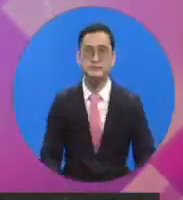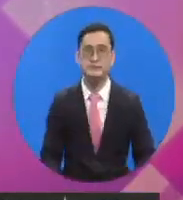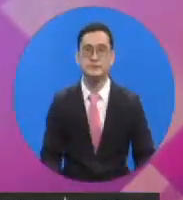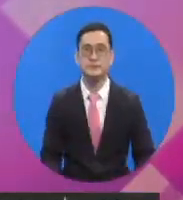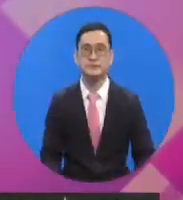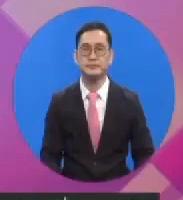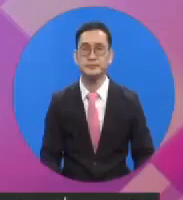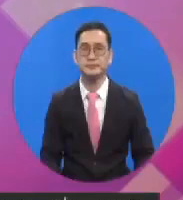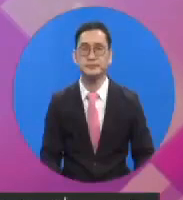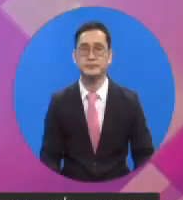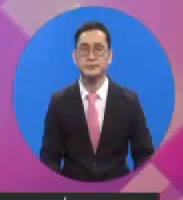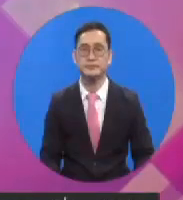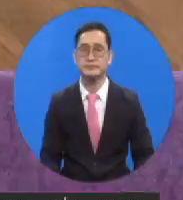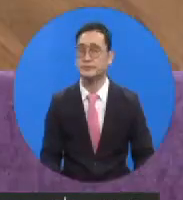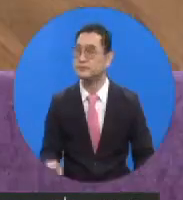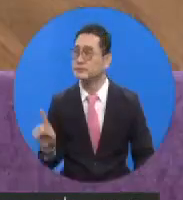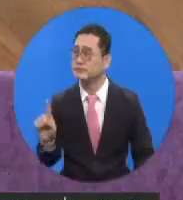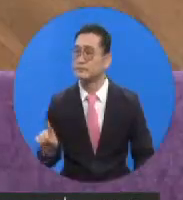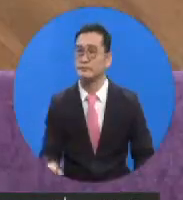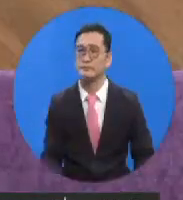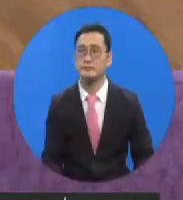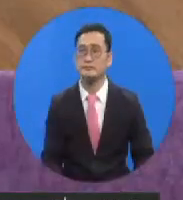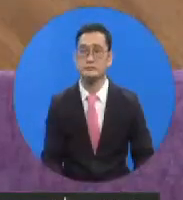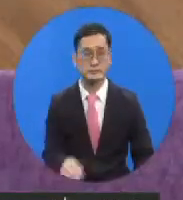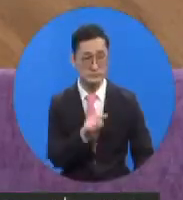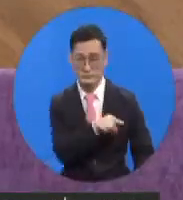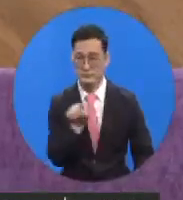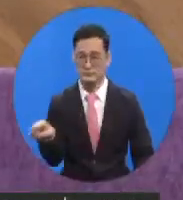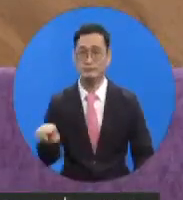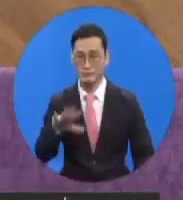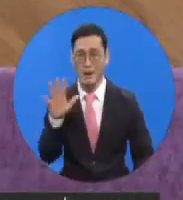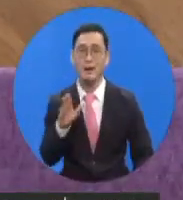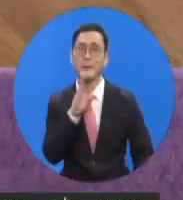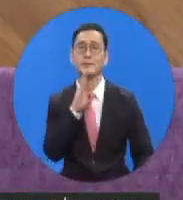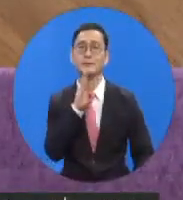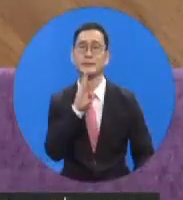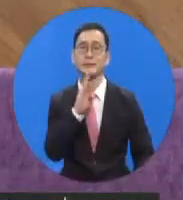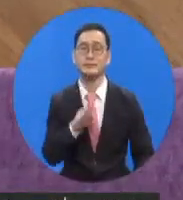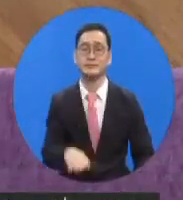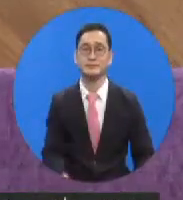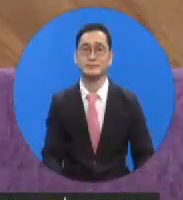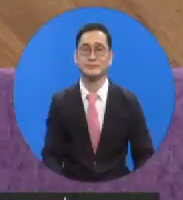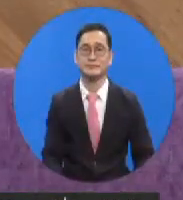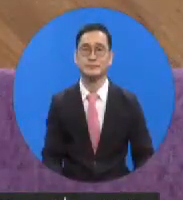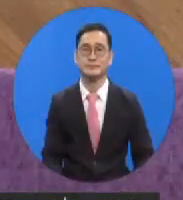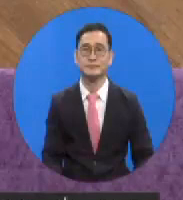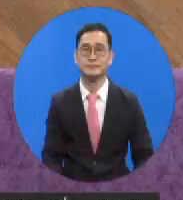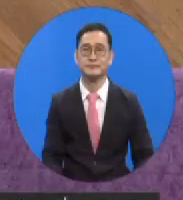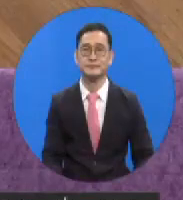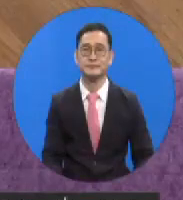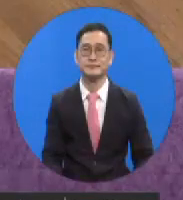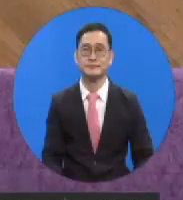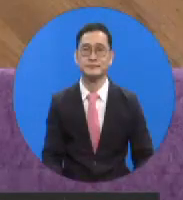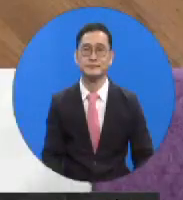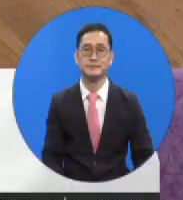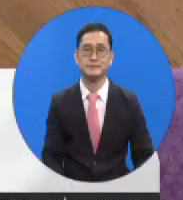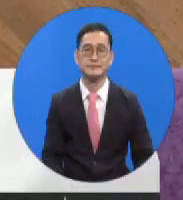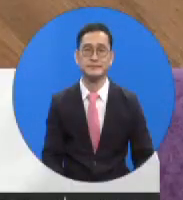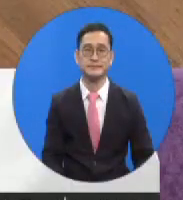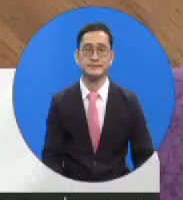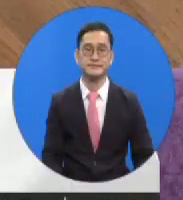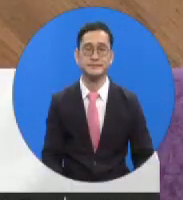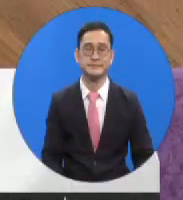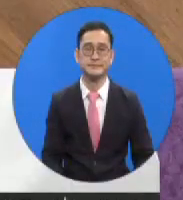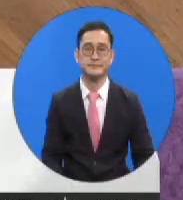있습니다. 이거 어떻게 됩니까? 저는 둘 다 맞다라고는 보고 있습니다. 그러니까 계속 저도 말씀을 드렸지만